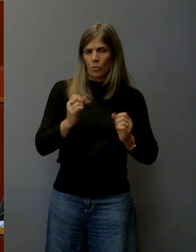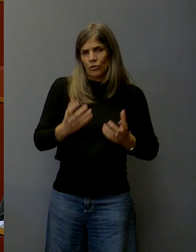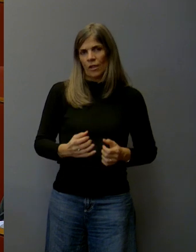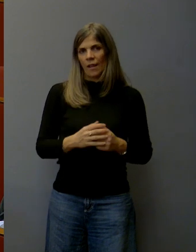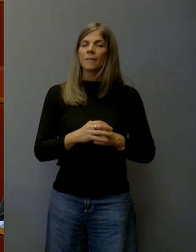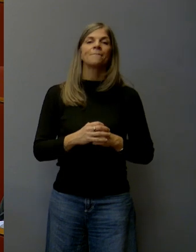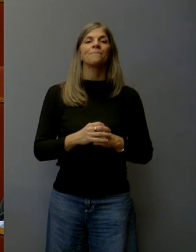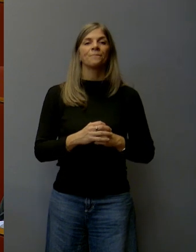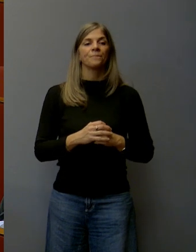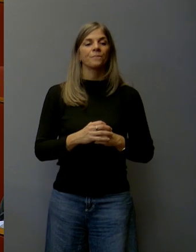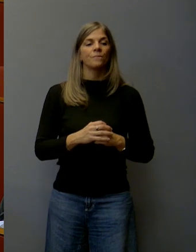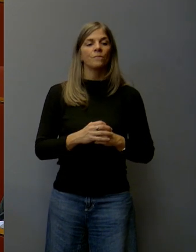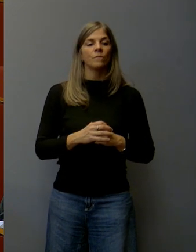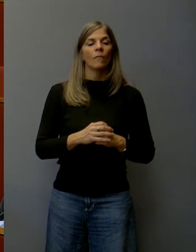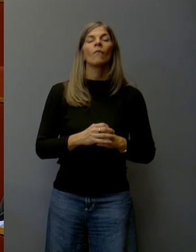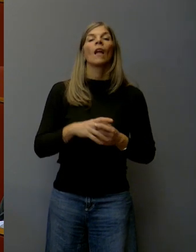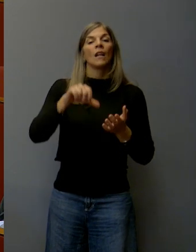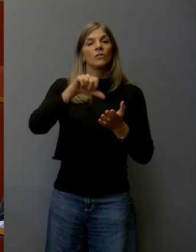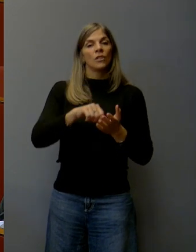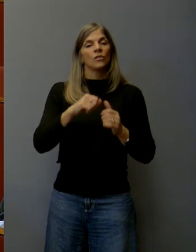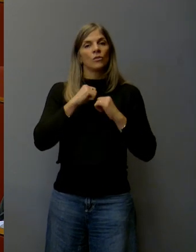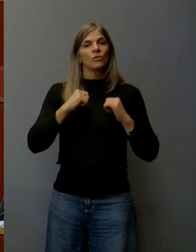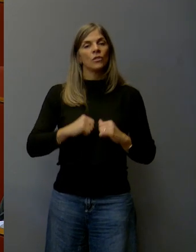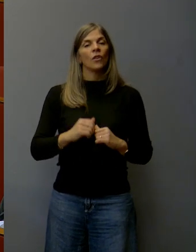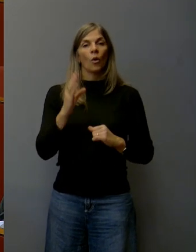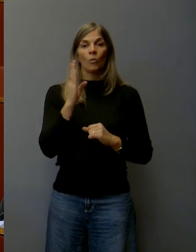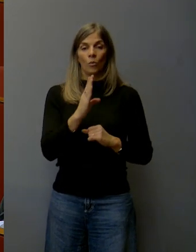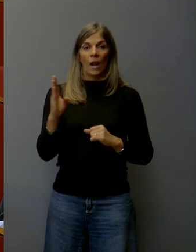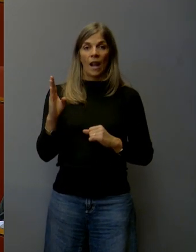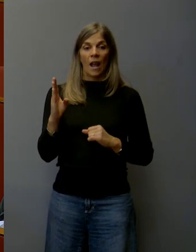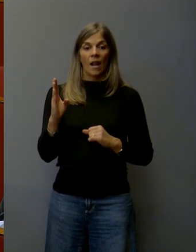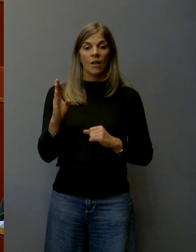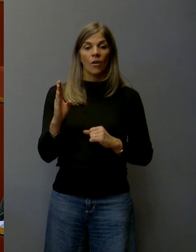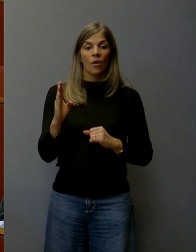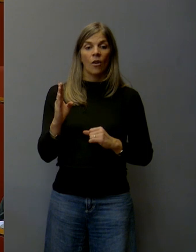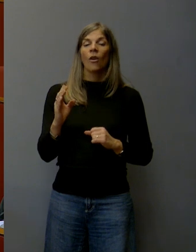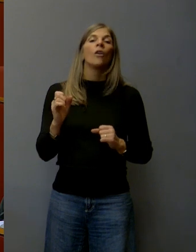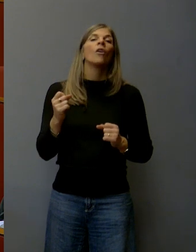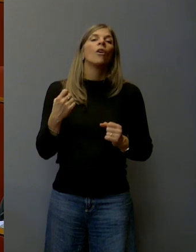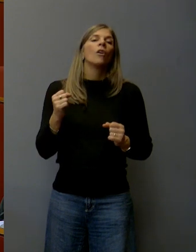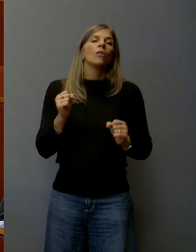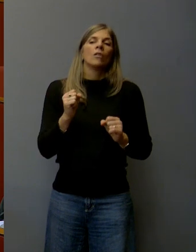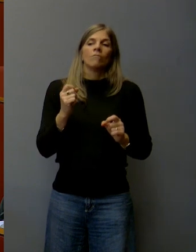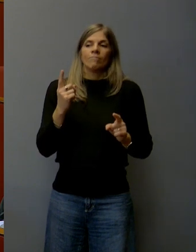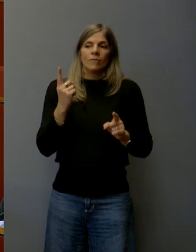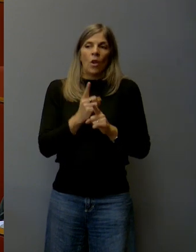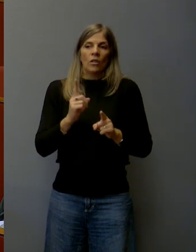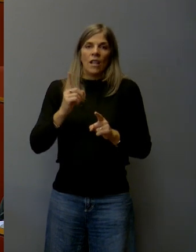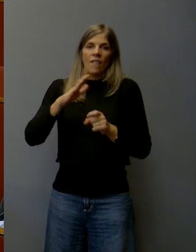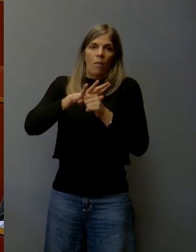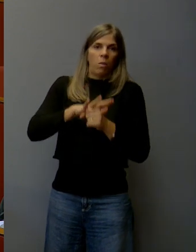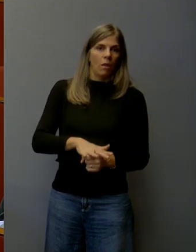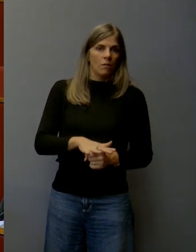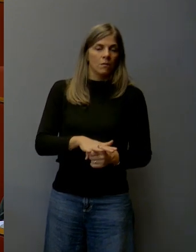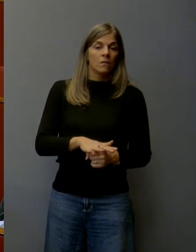quindi il centro civico Buranello non deve essere affossato Non vorrei che il fatto che non ci sono